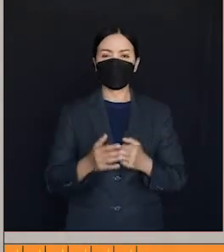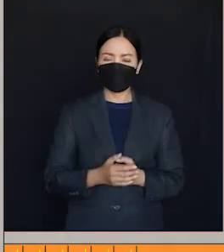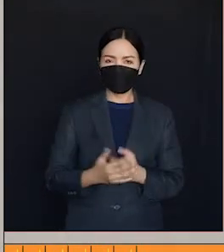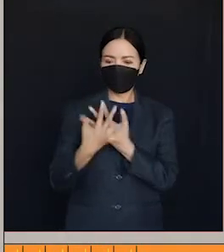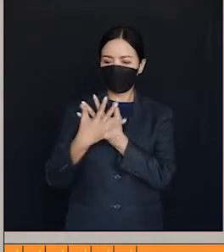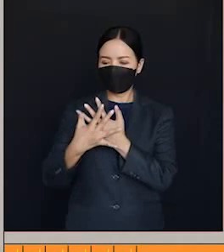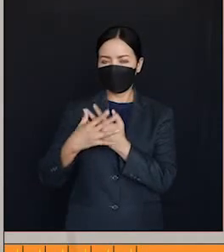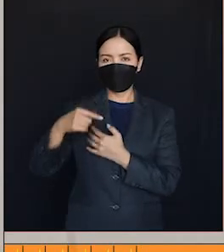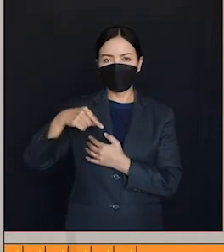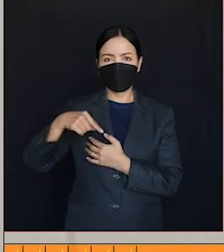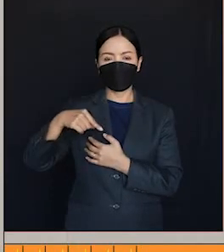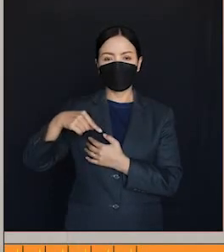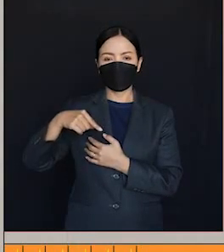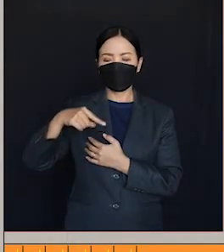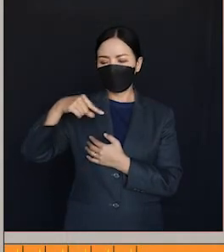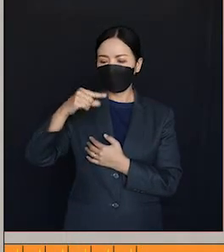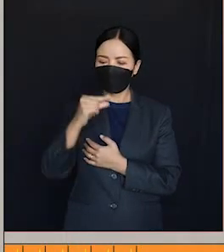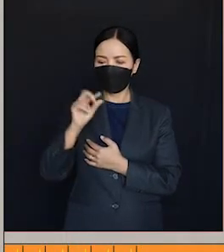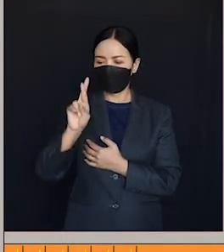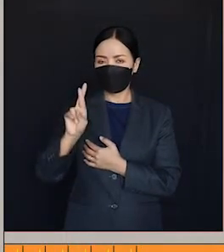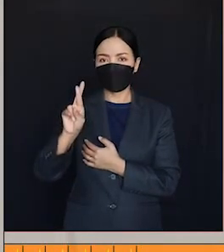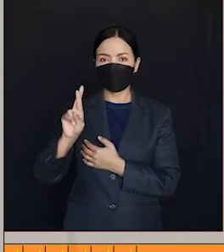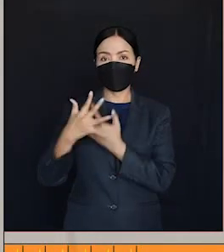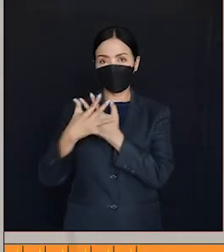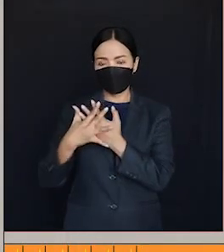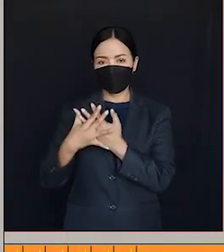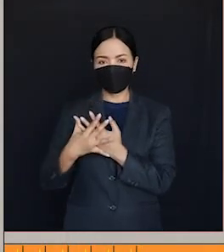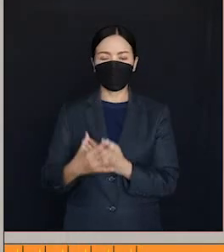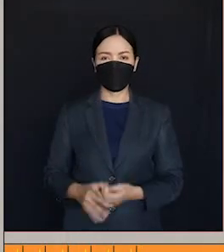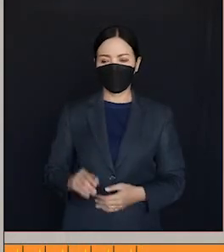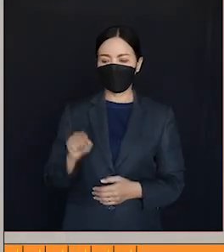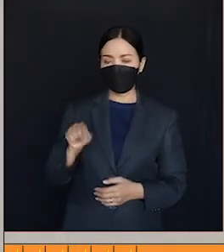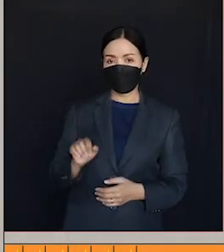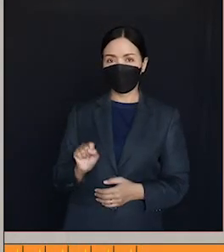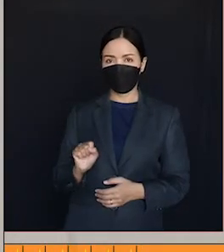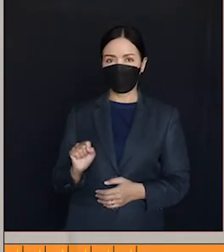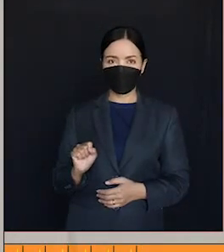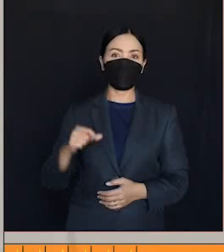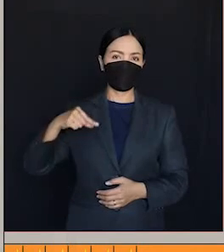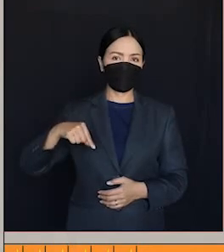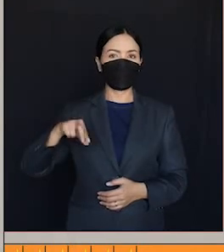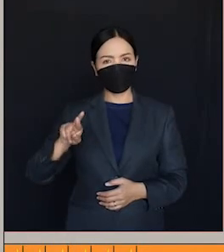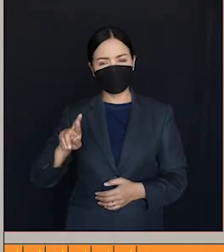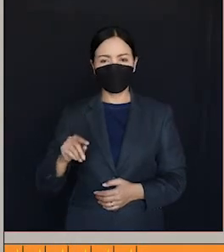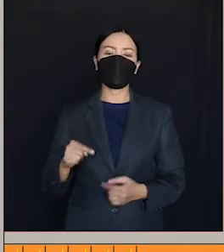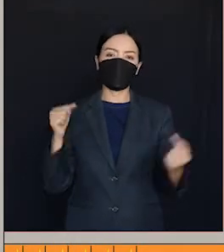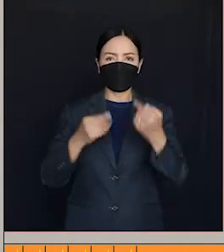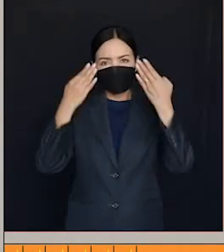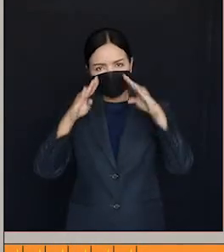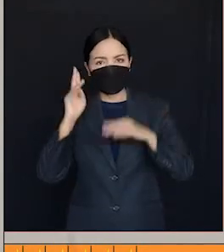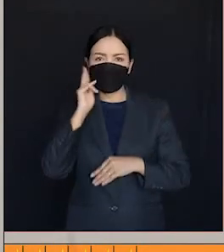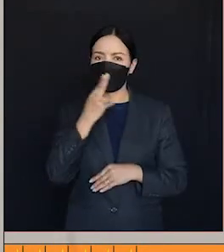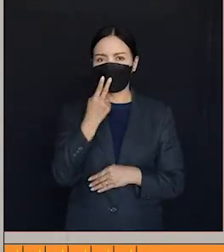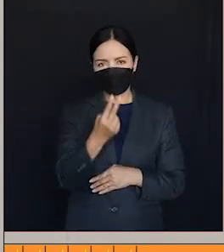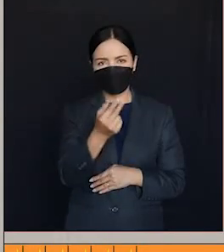ก็คือตัว GR code นะคะแล้วก็มี SQR ด้วยสำหรับคนหูหนวกก็สามารถที่จะดูได้